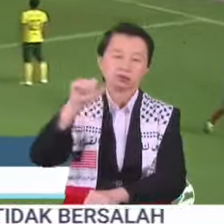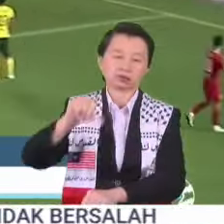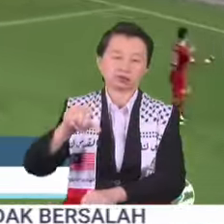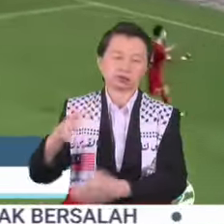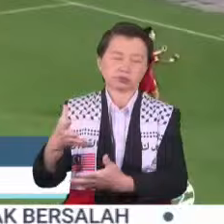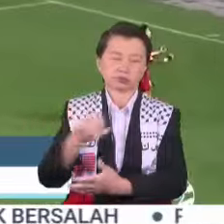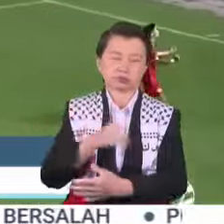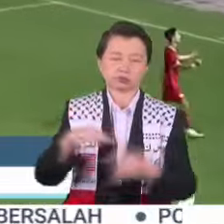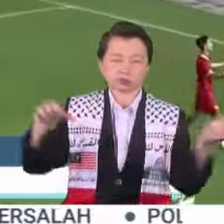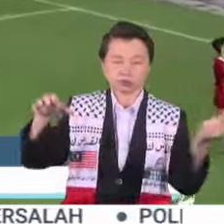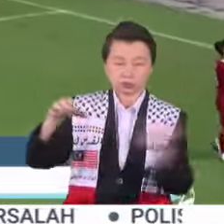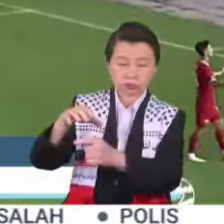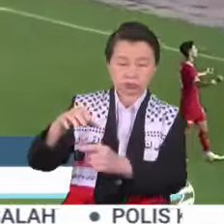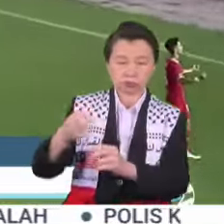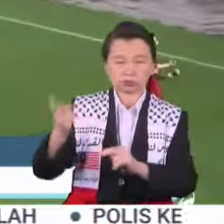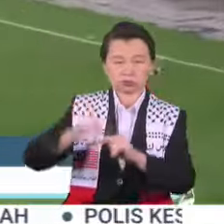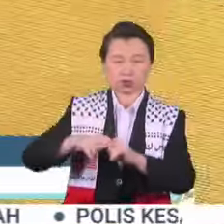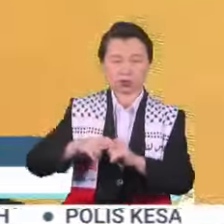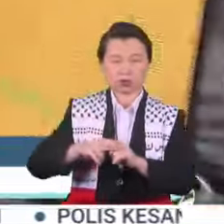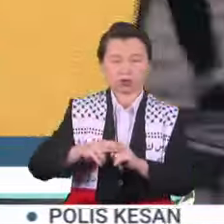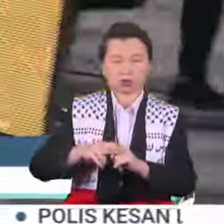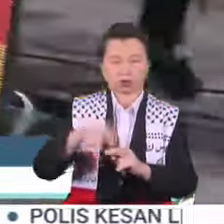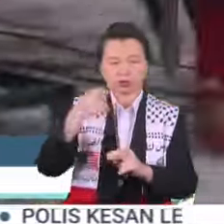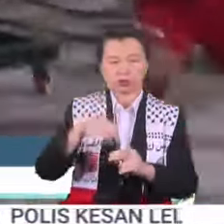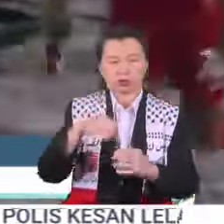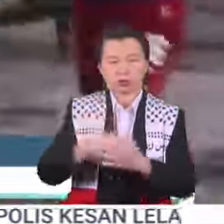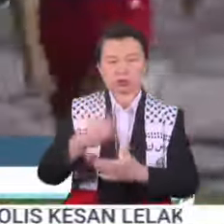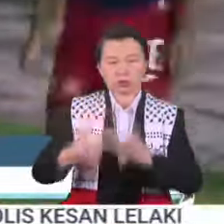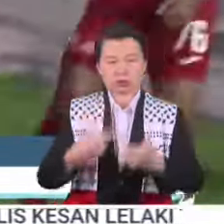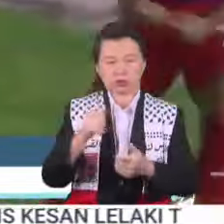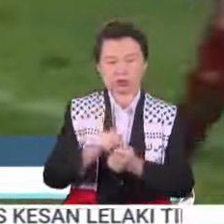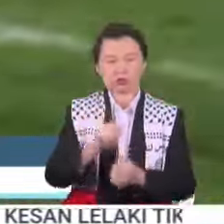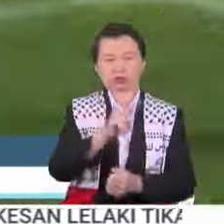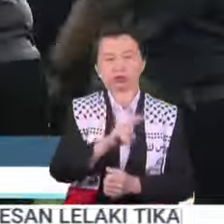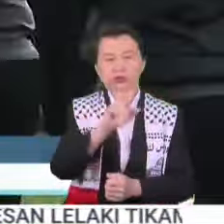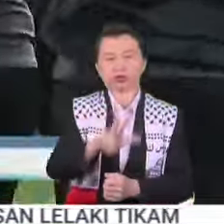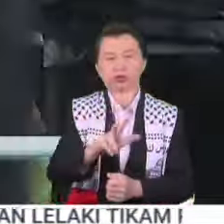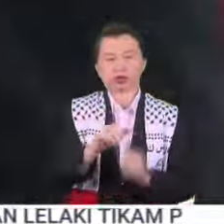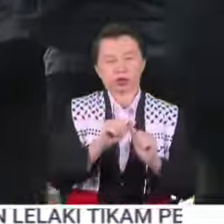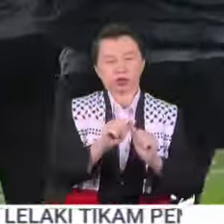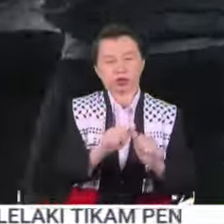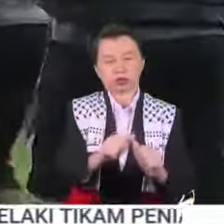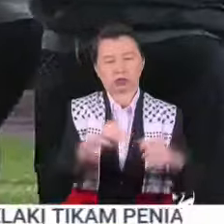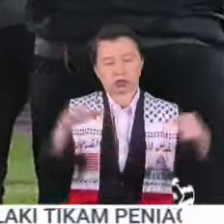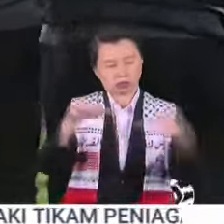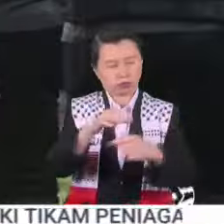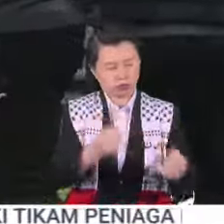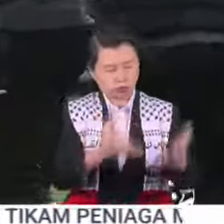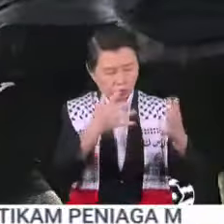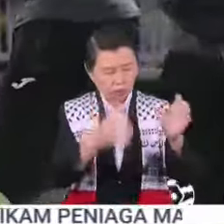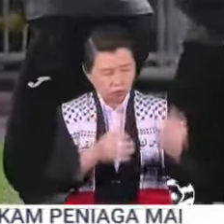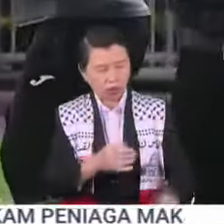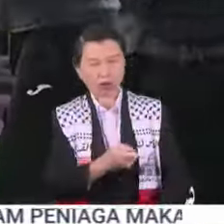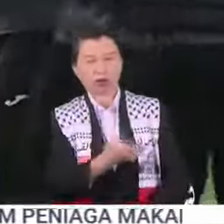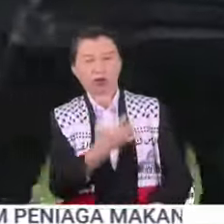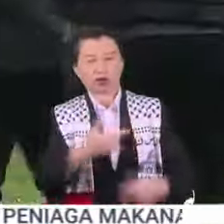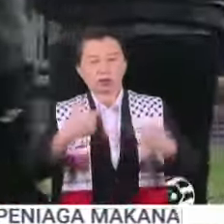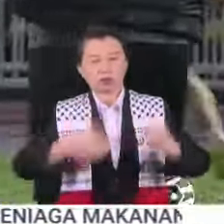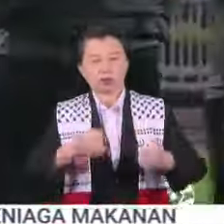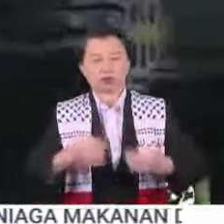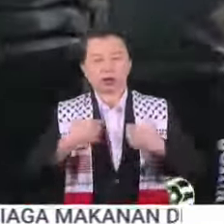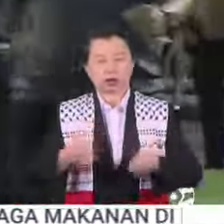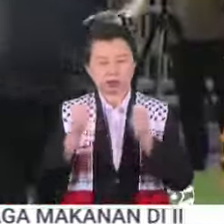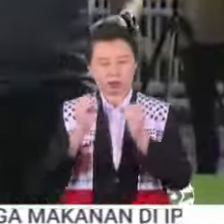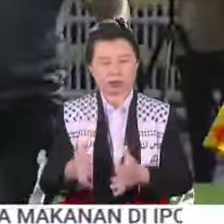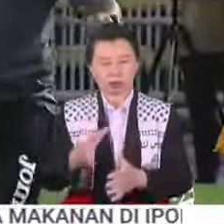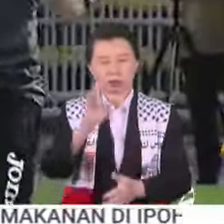Al-Hafiz. Gol Aaron Dale itu menambah koleksi jaringan liganya dengan 23 gol, kekal penjaring terbanyak liga ketika saingan berbaki